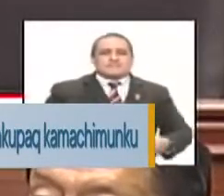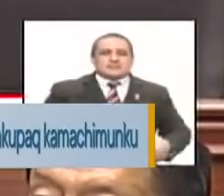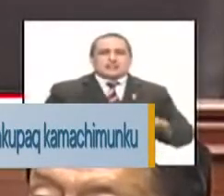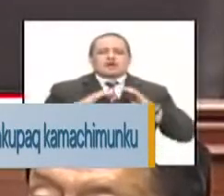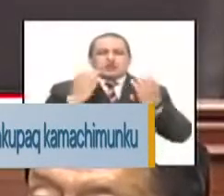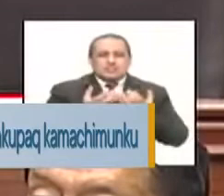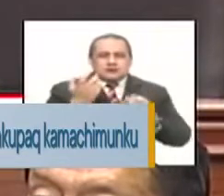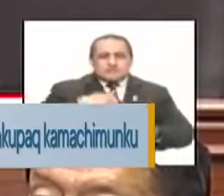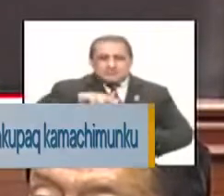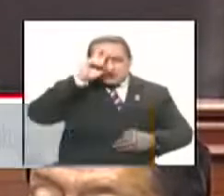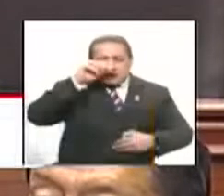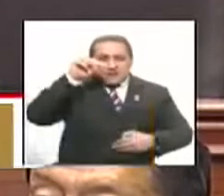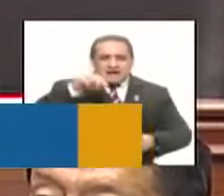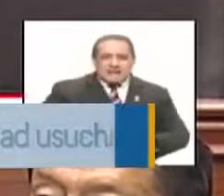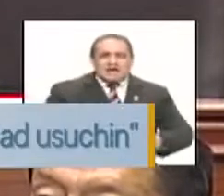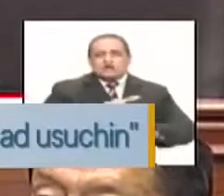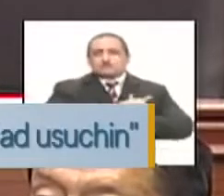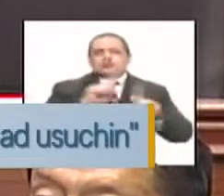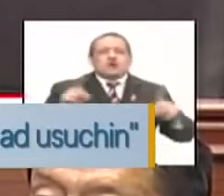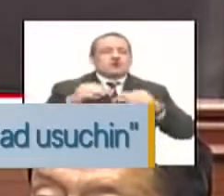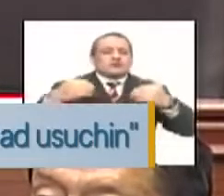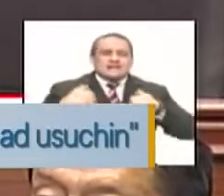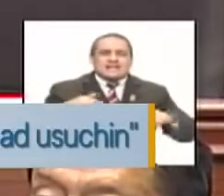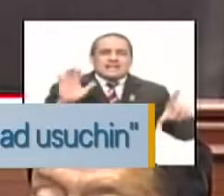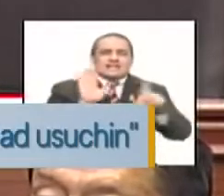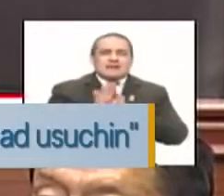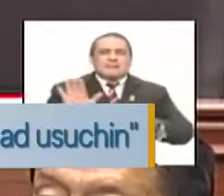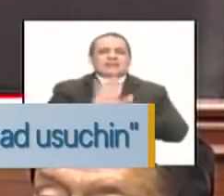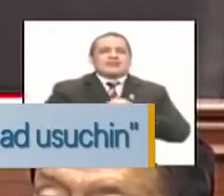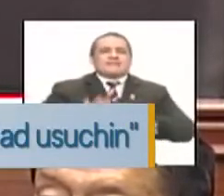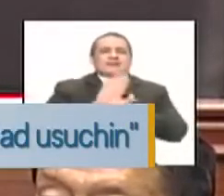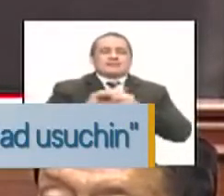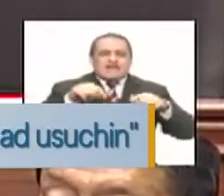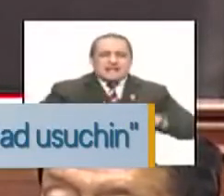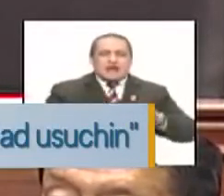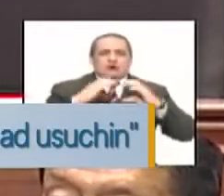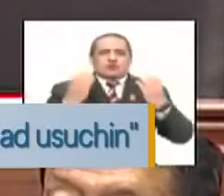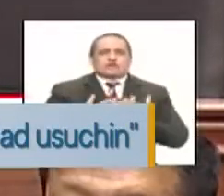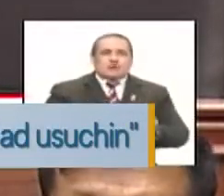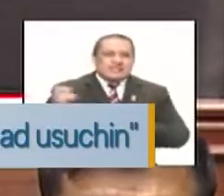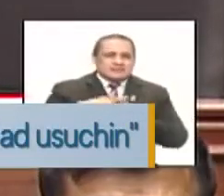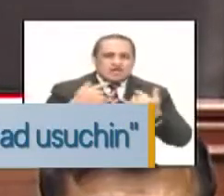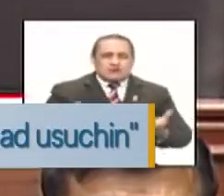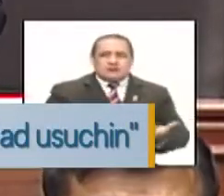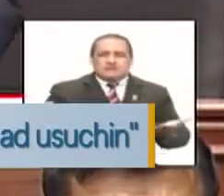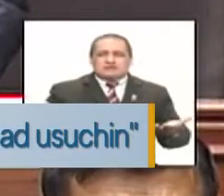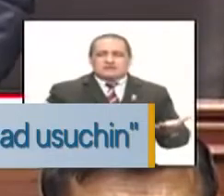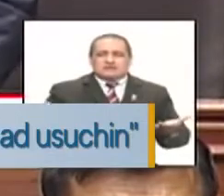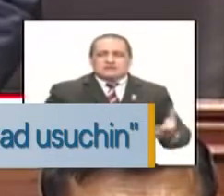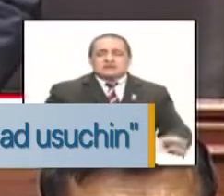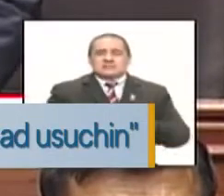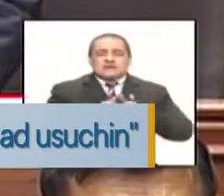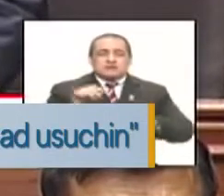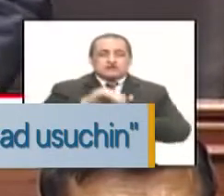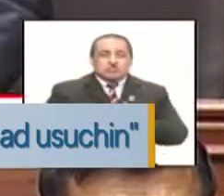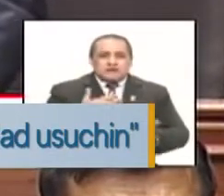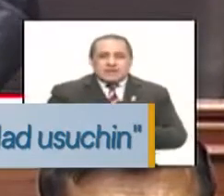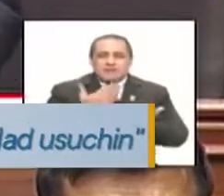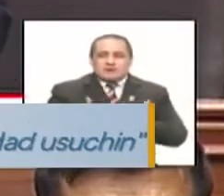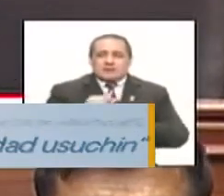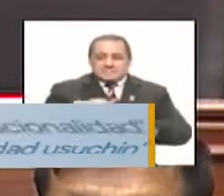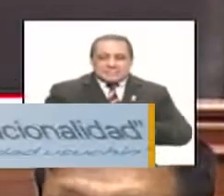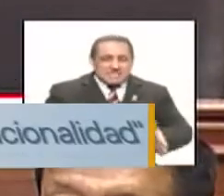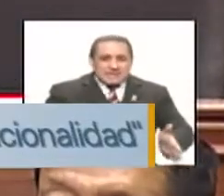Presidenciaja, manam, legitimidad niyokcho kachkan, kai parlamentuman sayapakunampaj,